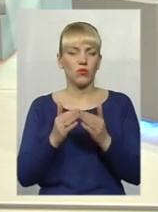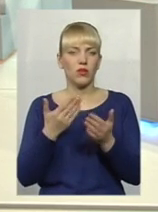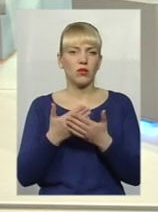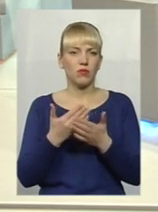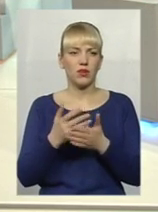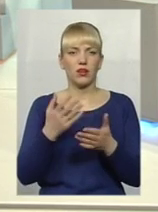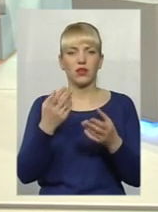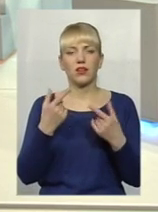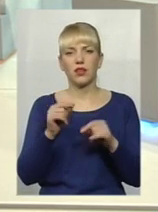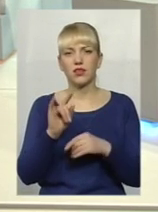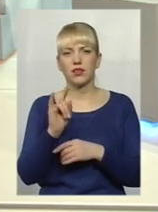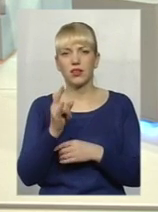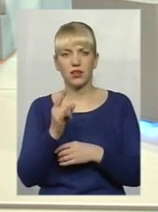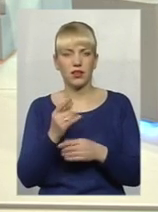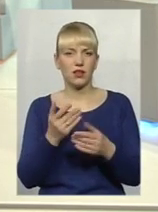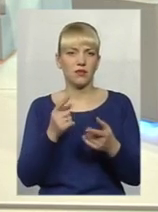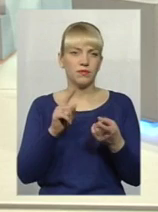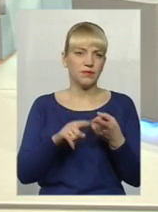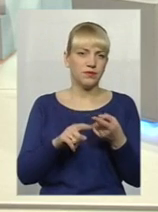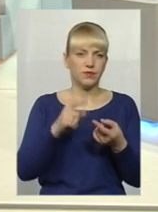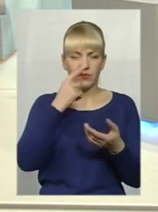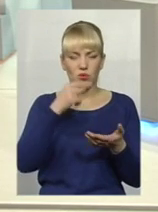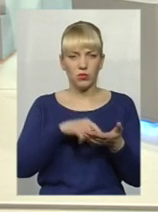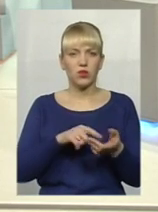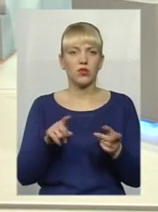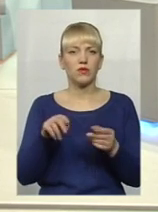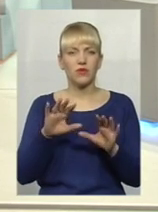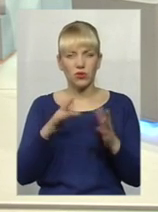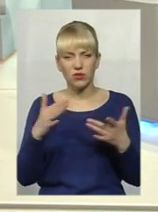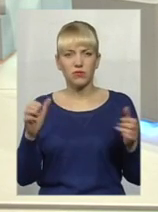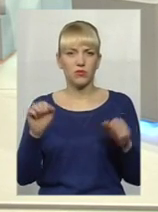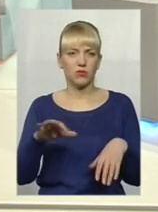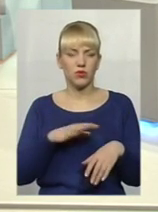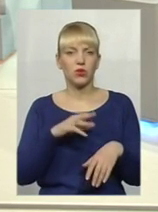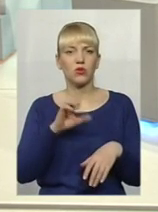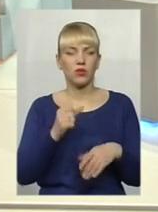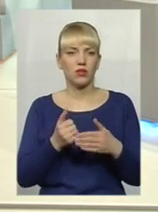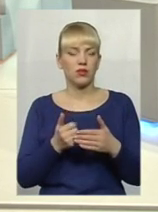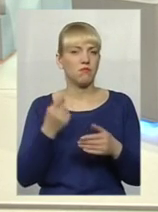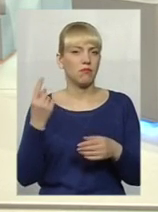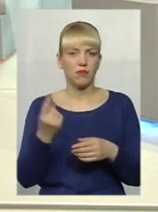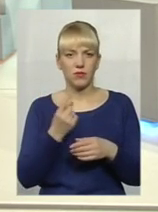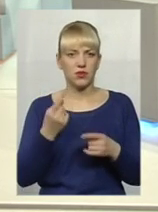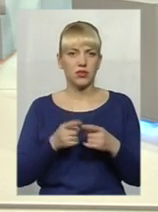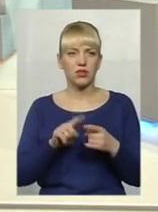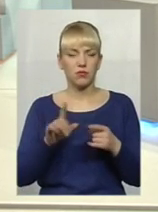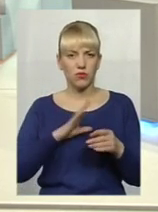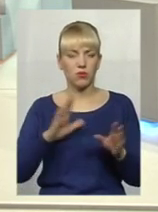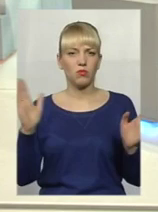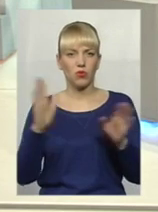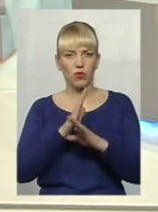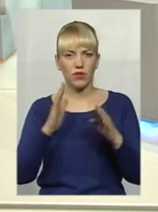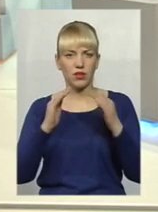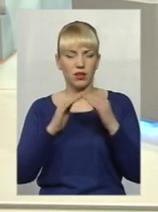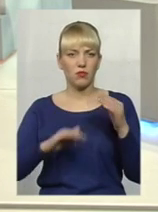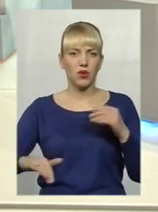дитина зачепила, ну, всякі ситуації можуть відбуватися. Насамперед, це має бути провітряне приміщення, чи